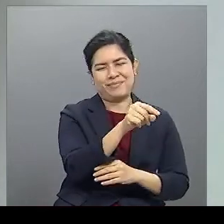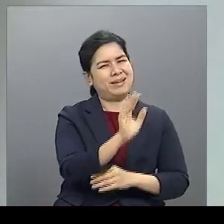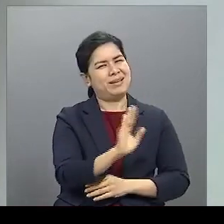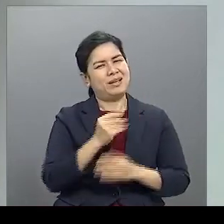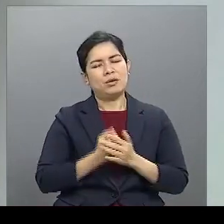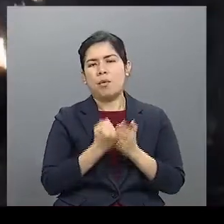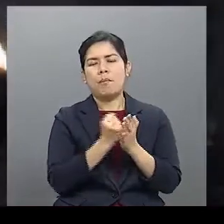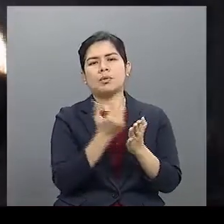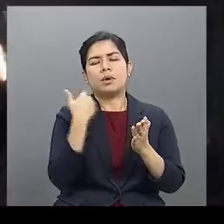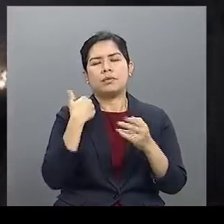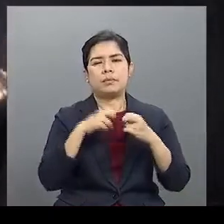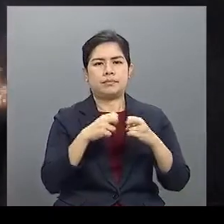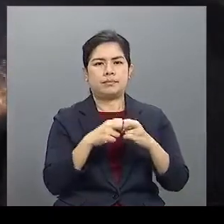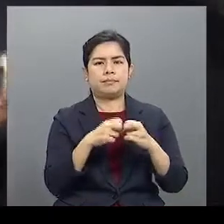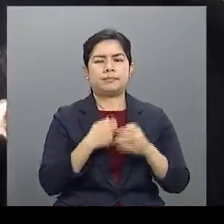ได้ค่ะ